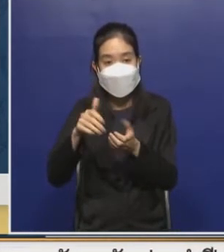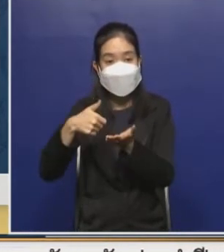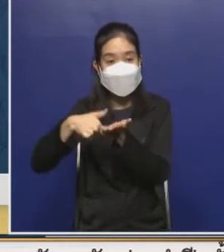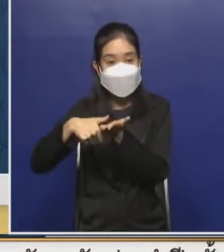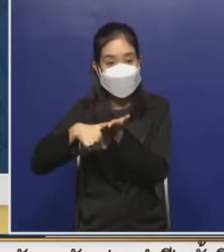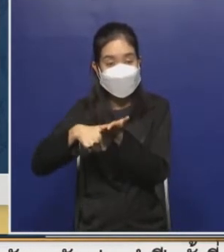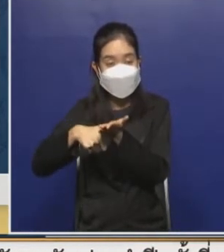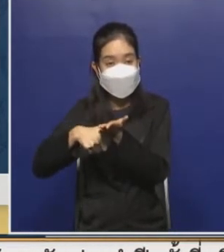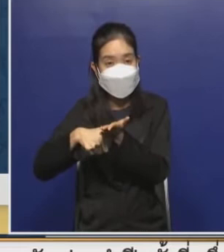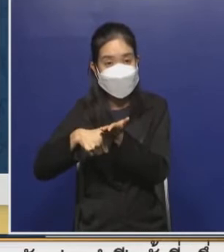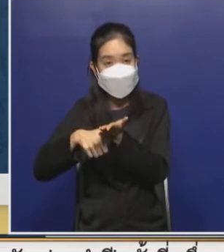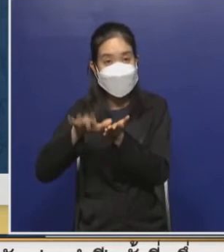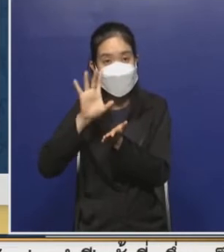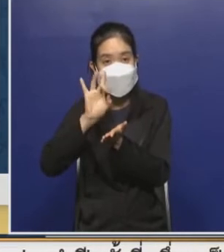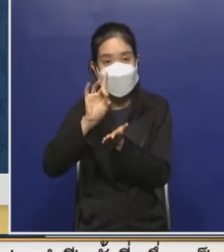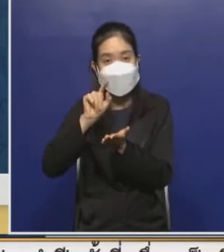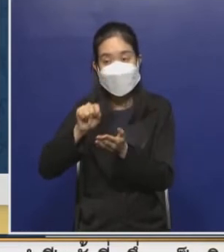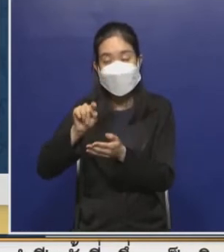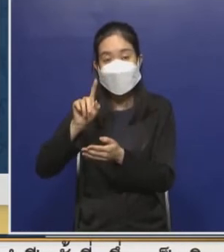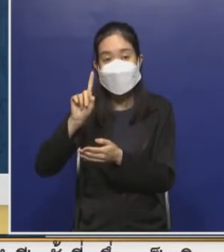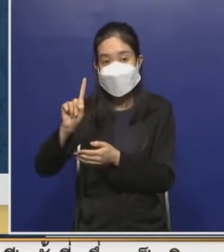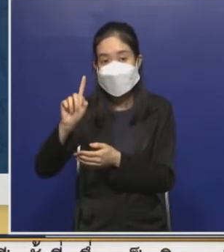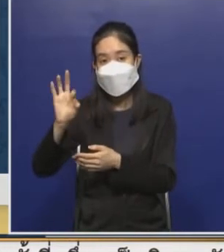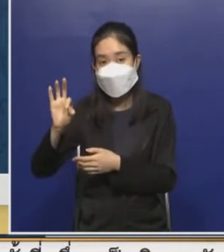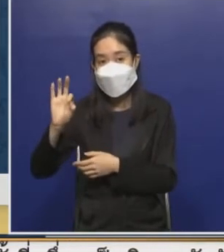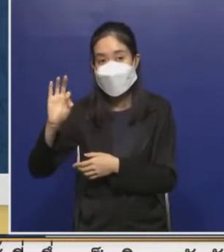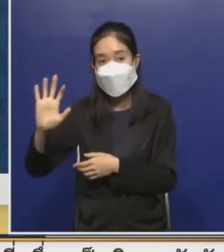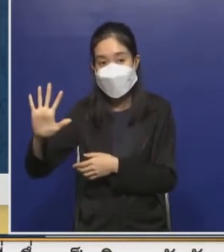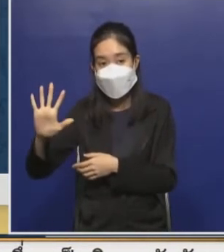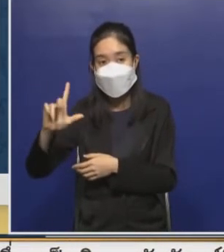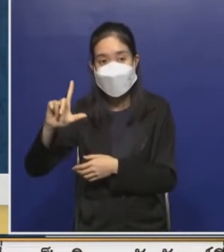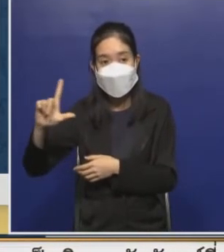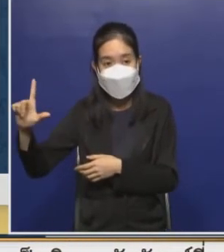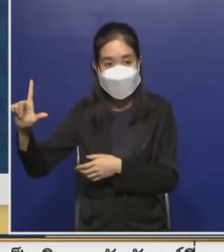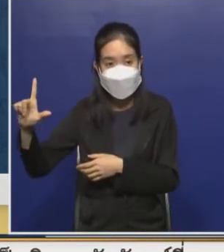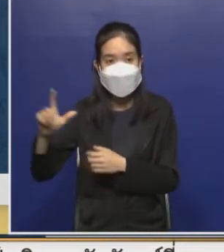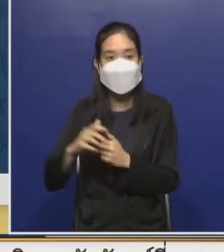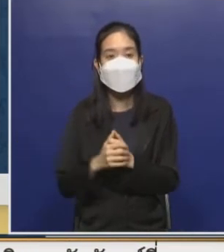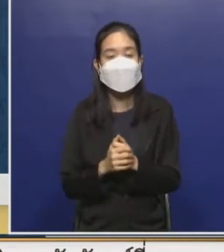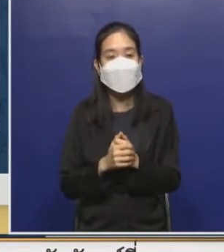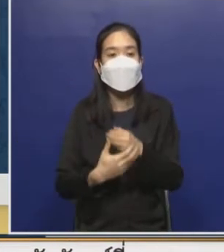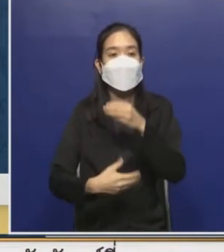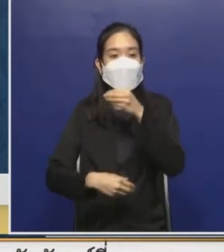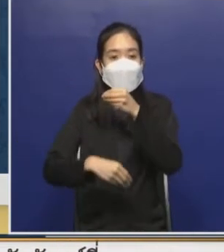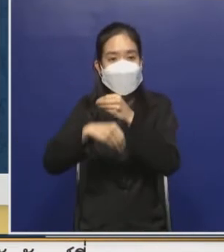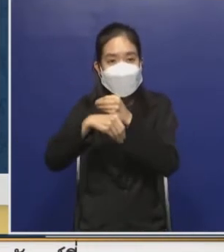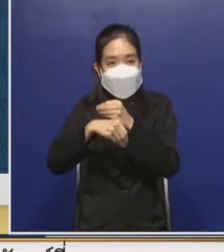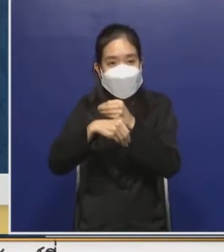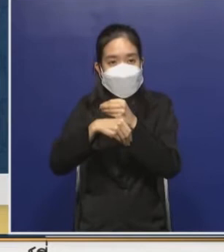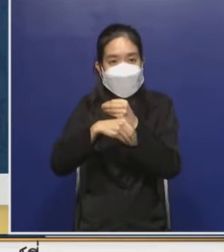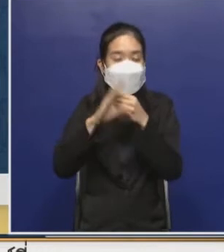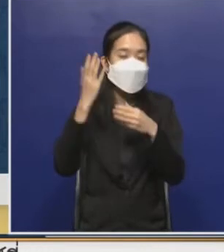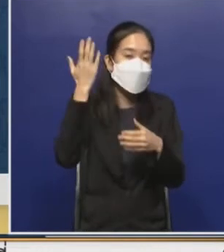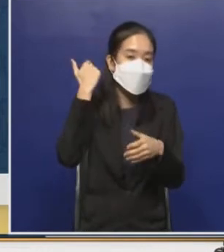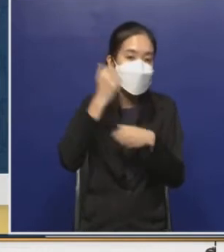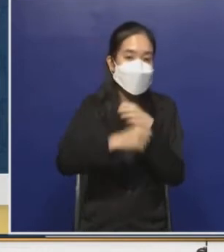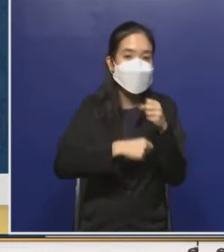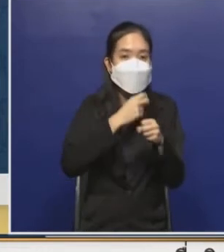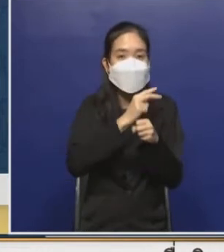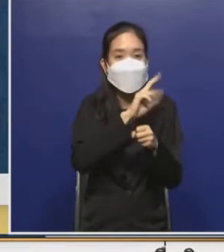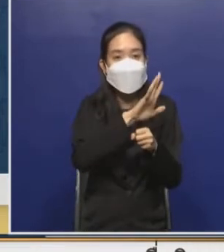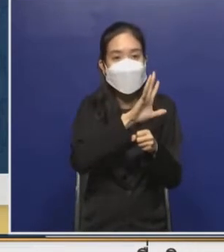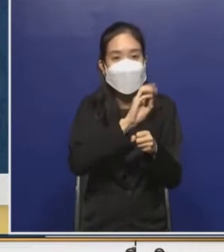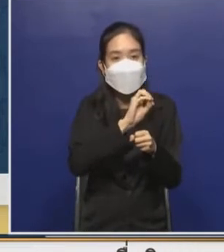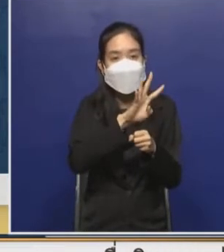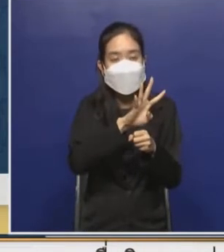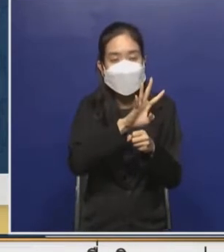8.195 ล้านล้านเพิ่มขึนจากปี 2064 1.